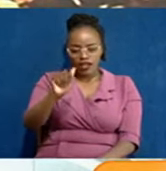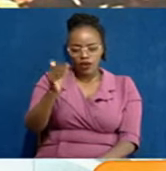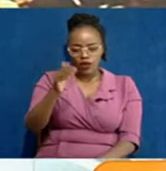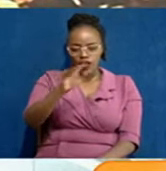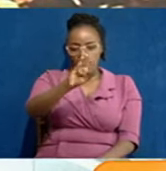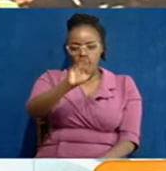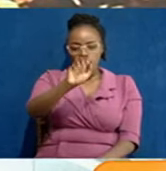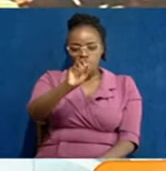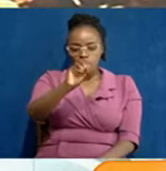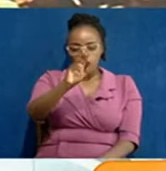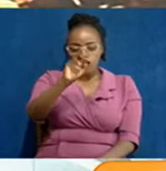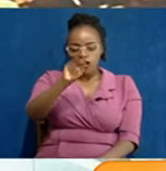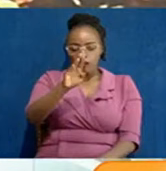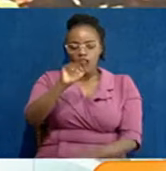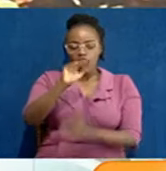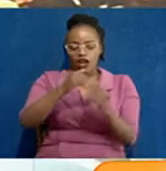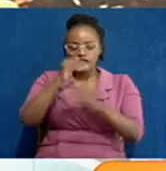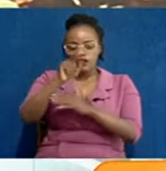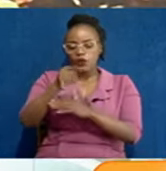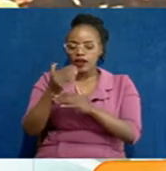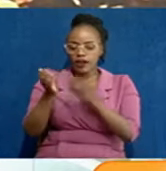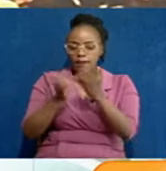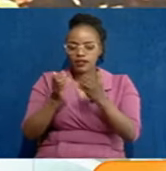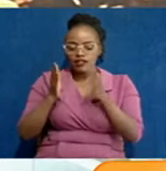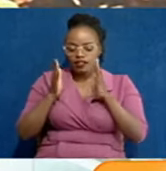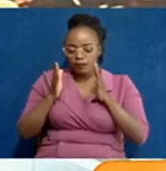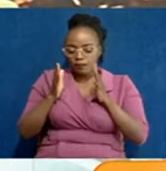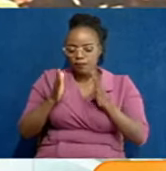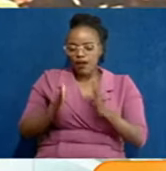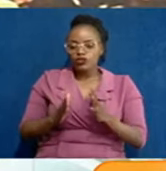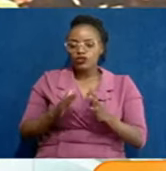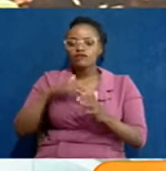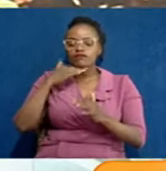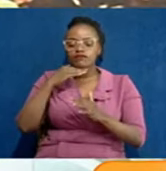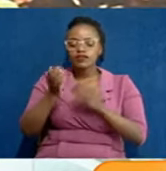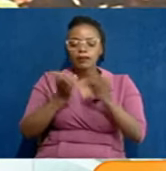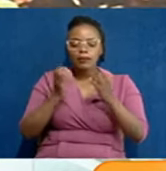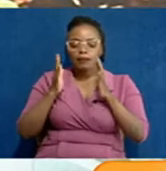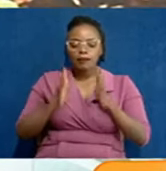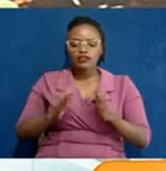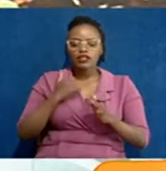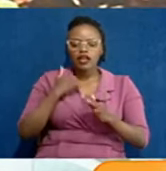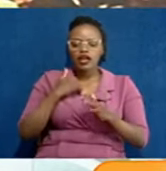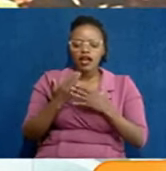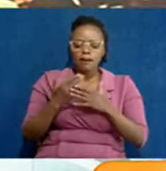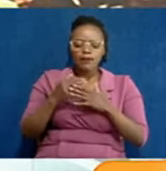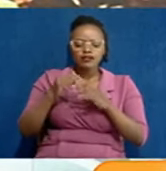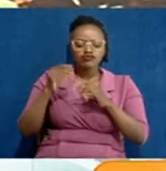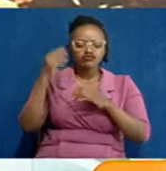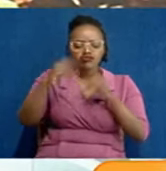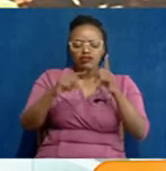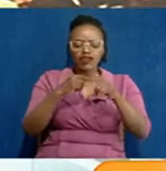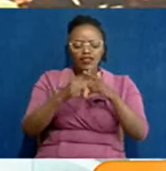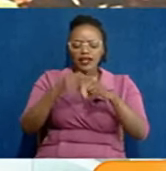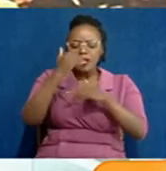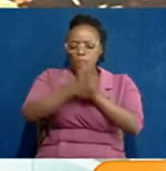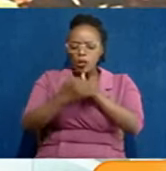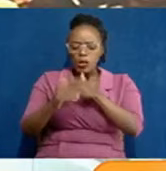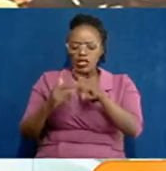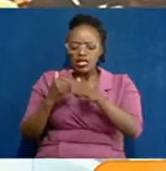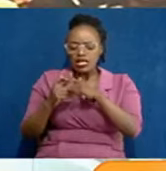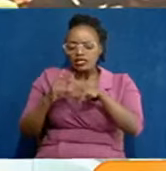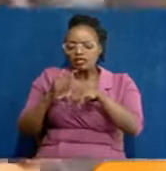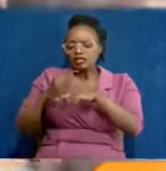Borabu, kufuatia kifo cha mfanyabiashara maarufu katika eneo hilo. Mfanyabiashara huyo alivamiwa na kujeruhiwa kabla kufariki alipokuwa